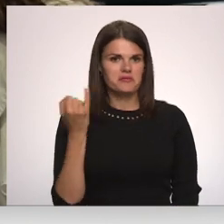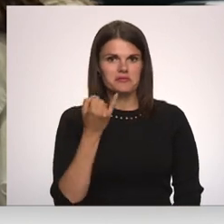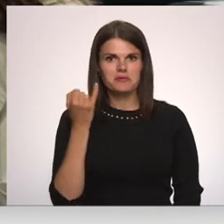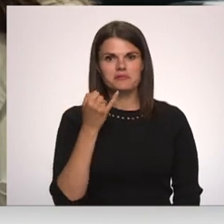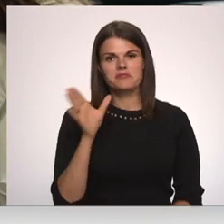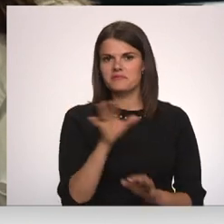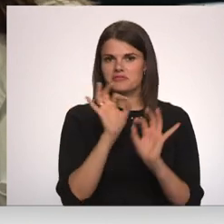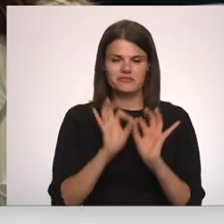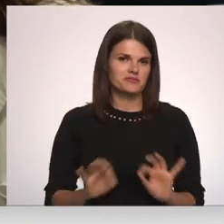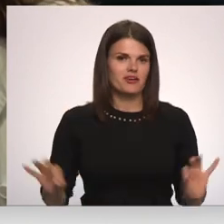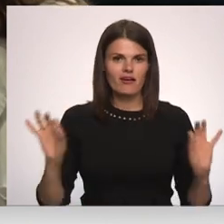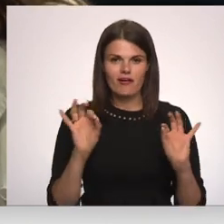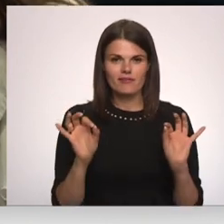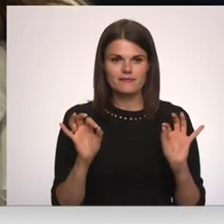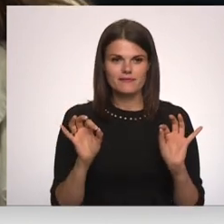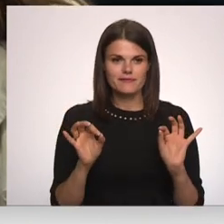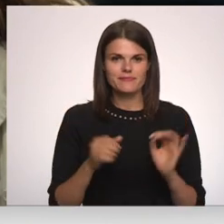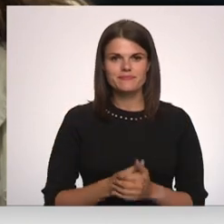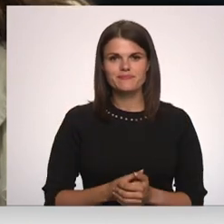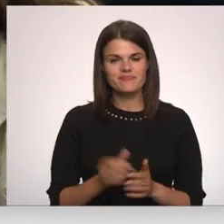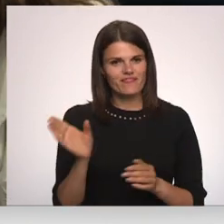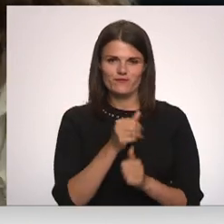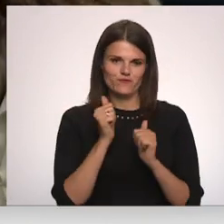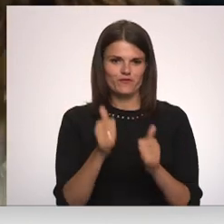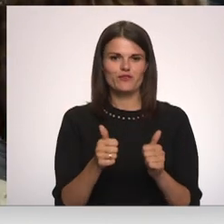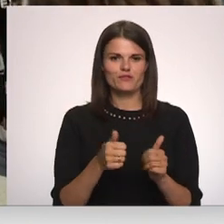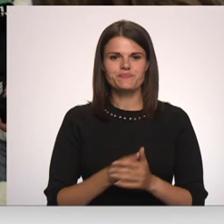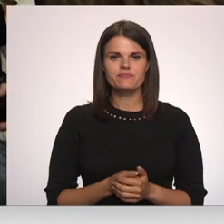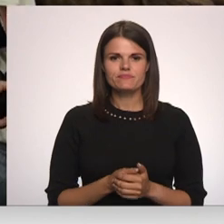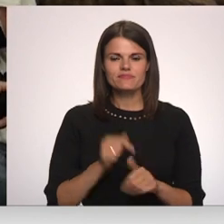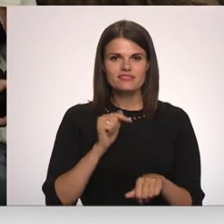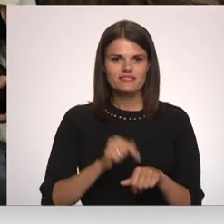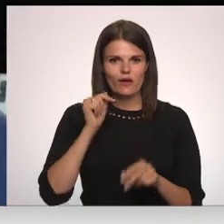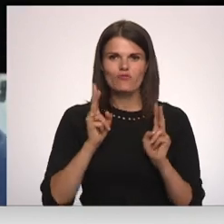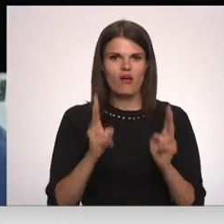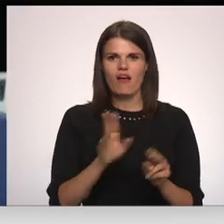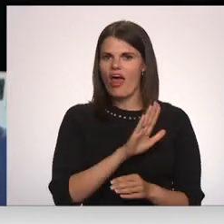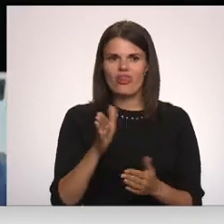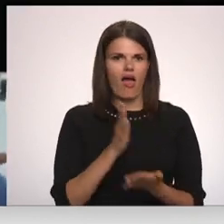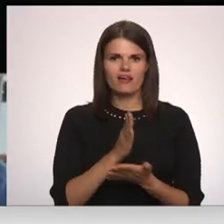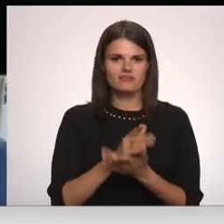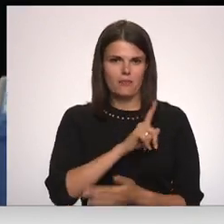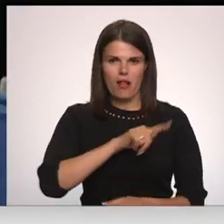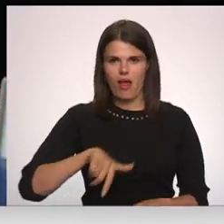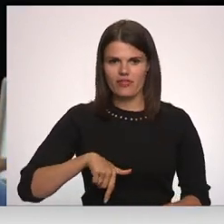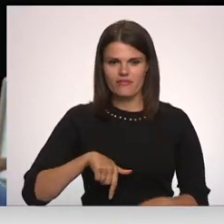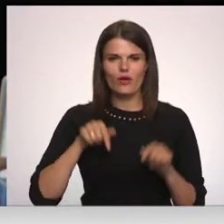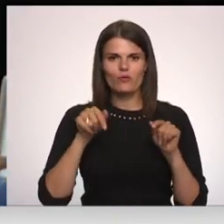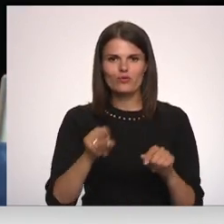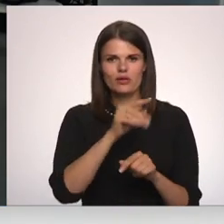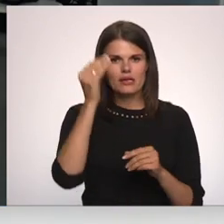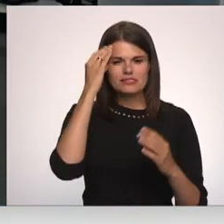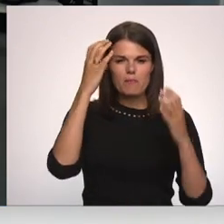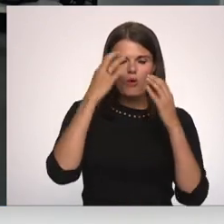Viss skaisti. Nu, viss forši. Tāda sajūta, ka ne Latvijā. Zinātnes centrā ir simulators